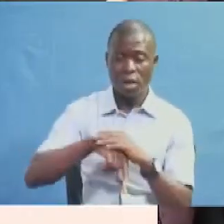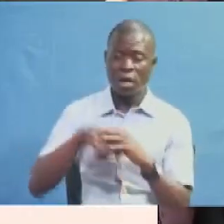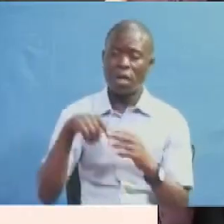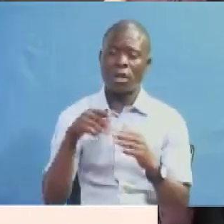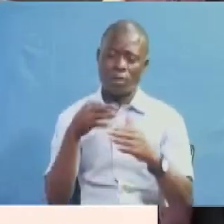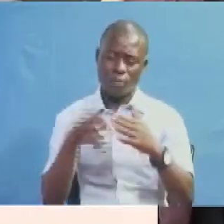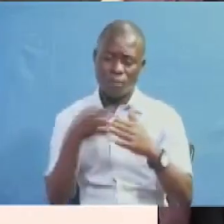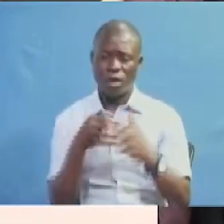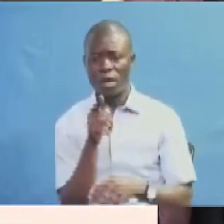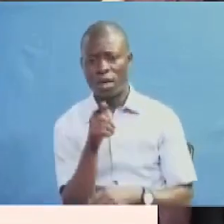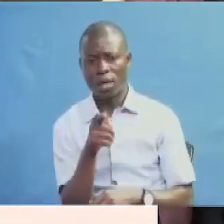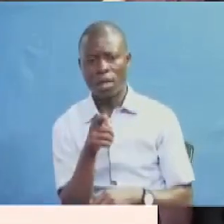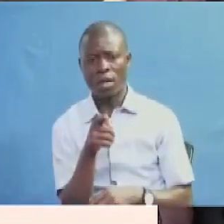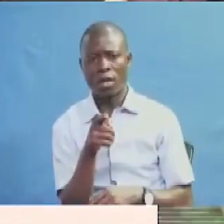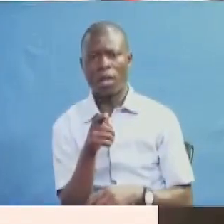factory.